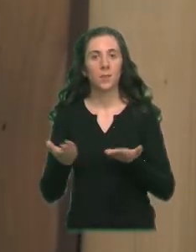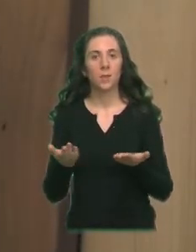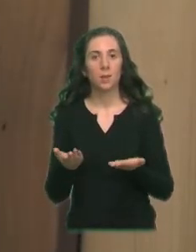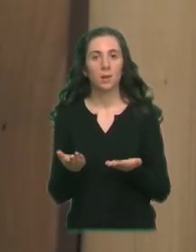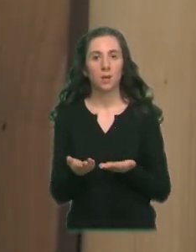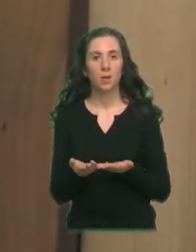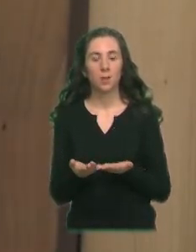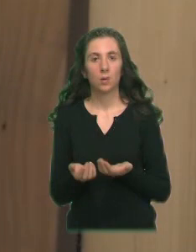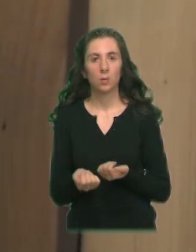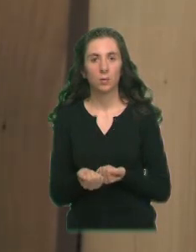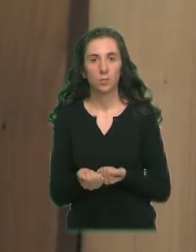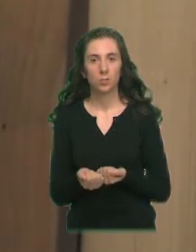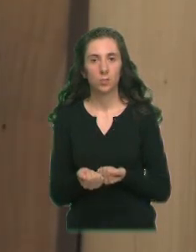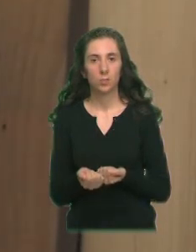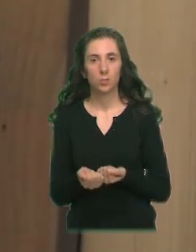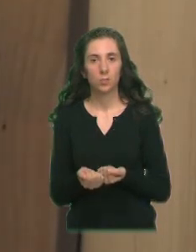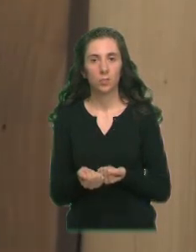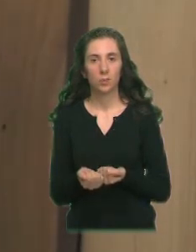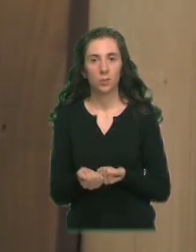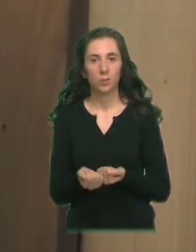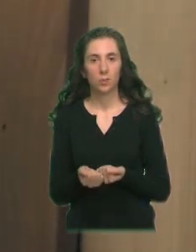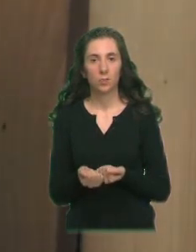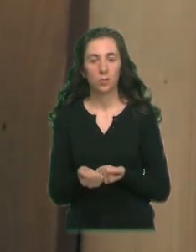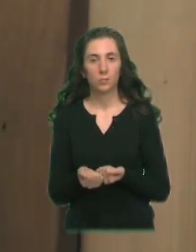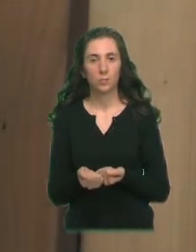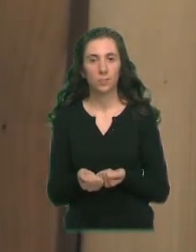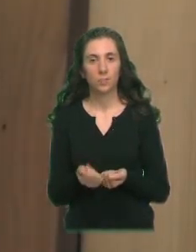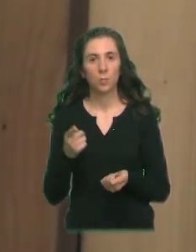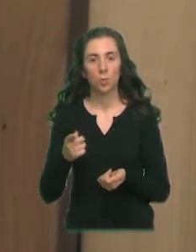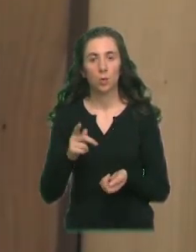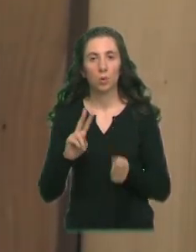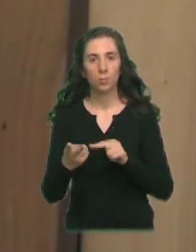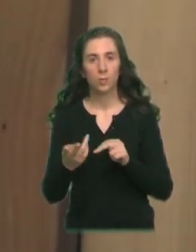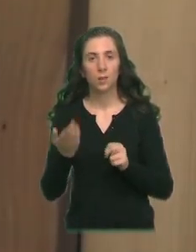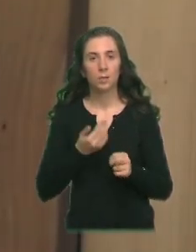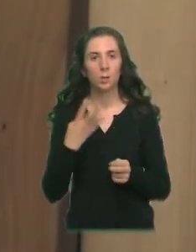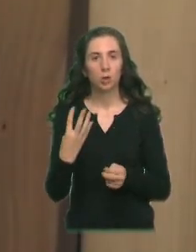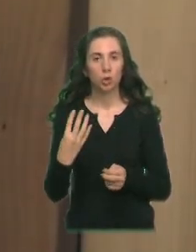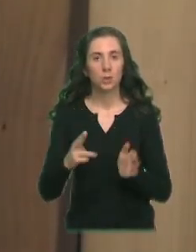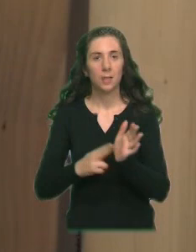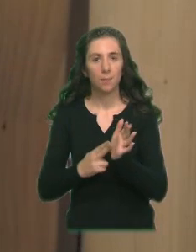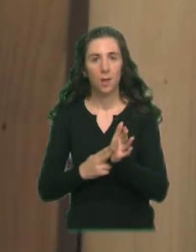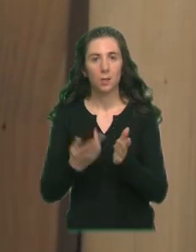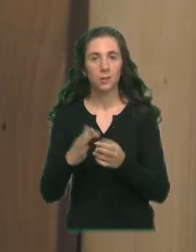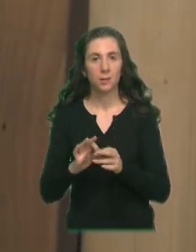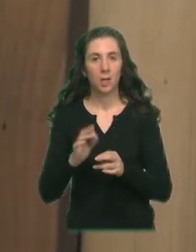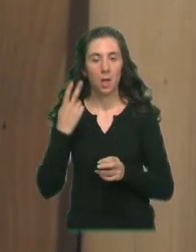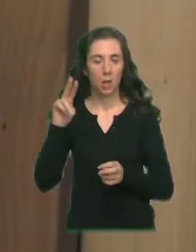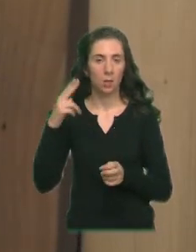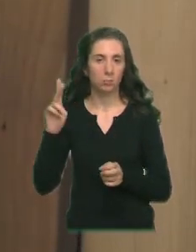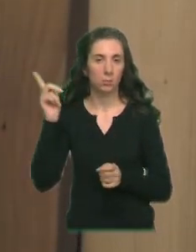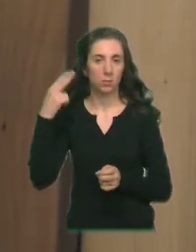kart postar, veli, pour l'étranger, veli, to se kaže, dajte mi 40 maraka za